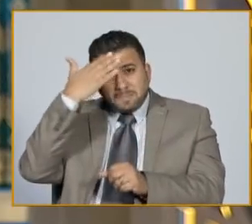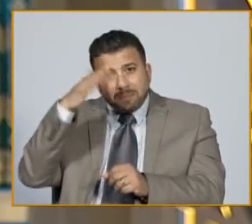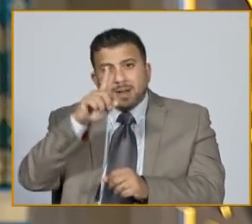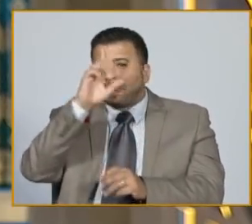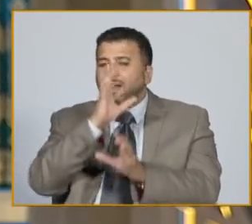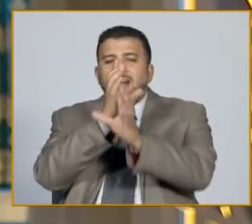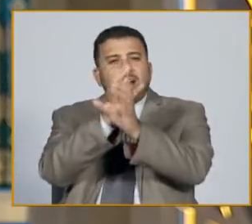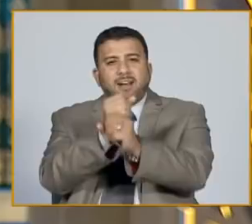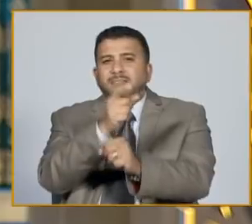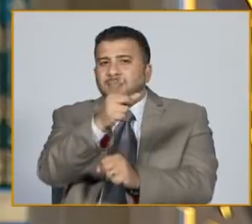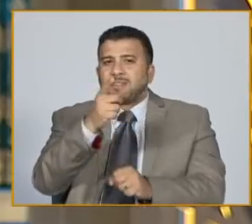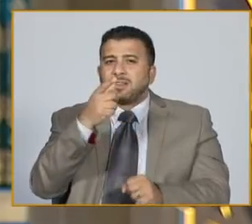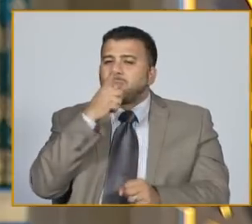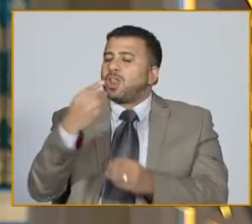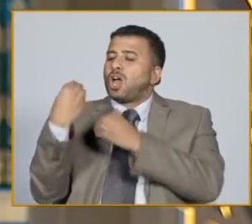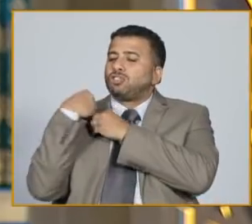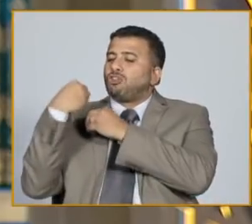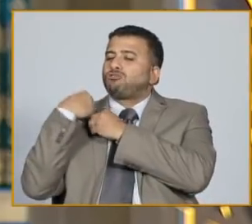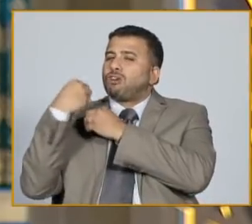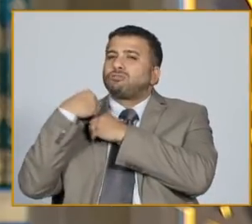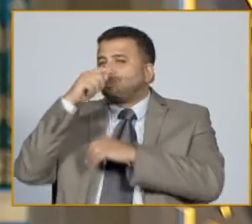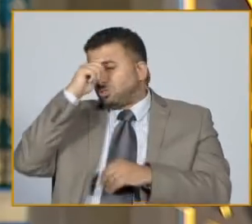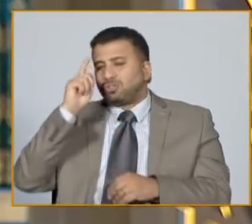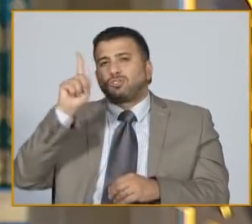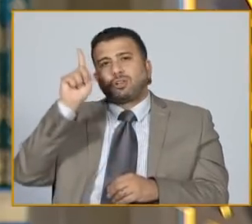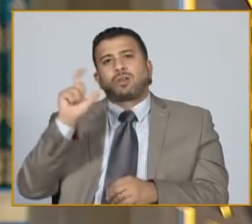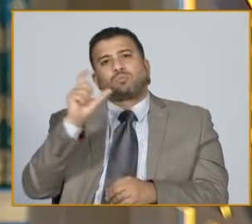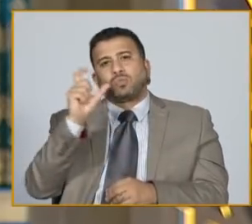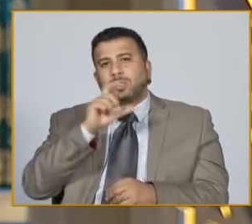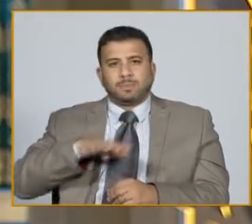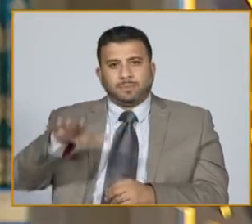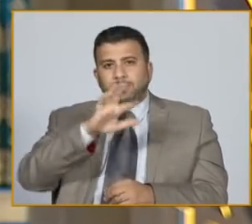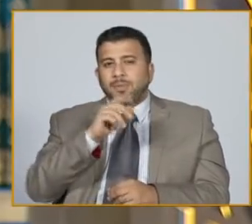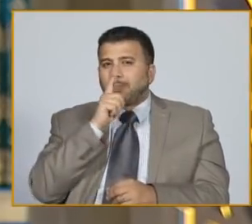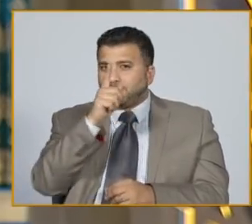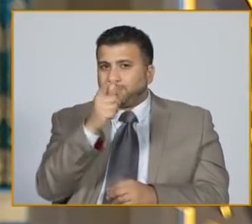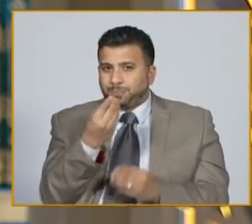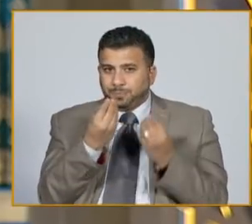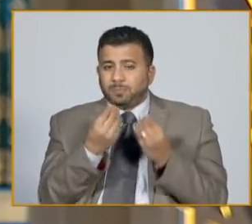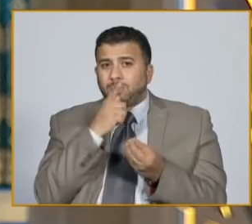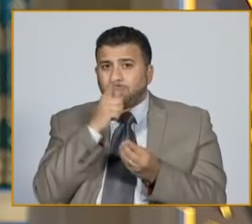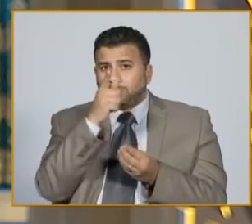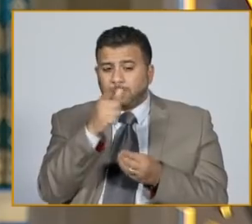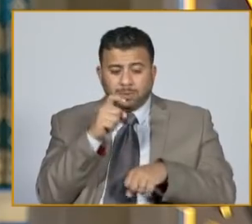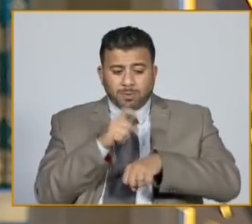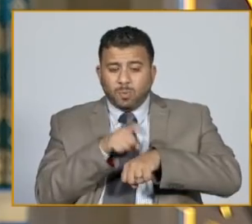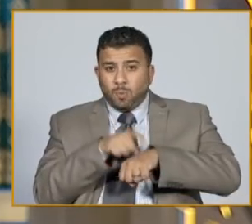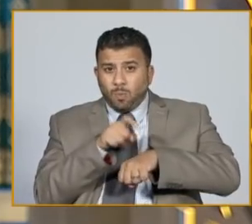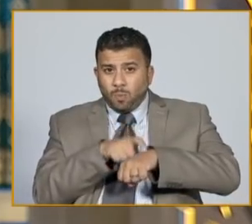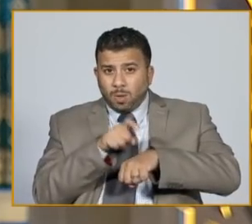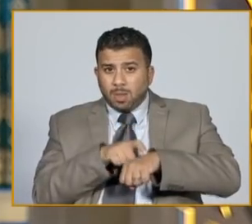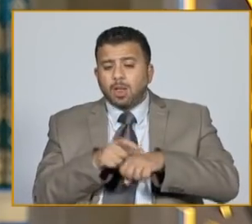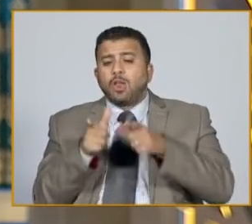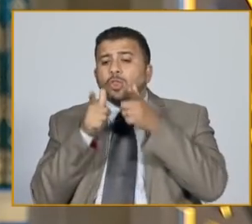وأسأله جل وعلا أن يكتب لك الأجر ولجميع المسلمين. أخت الفاضلة مثل ما ذكرت قبل قليل في مسائل الأوقات،